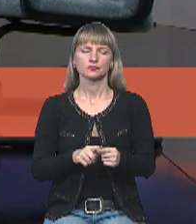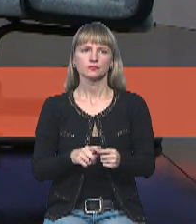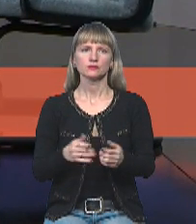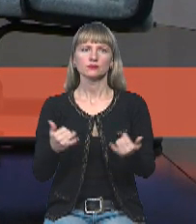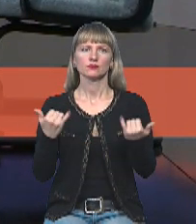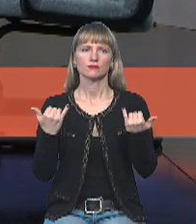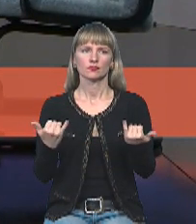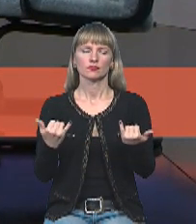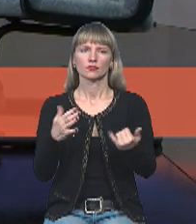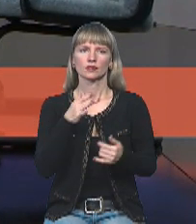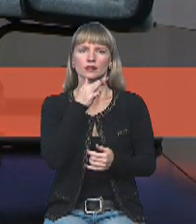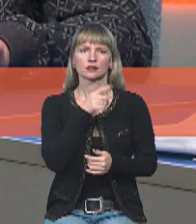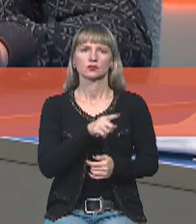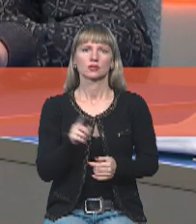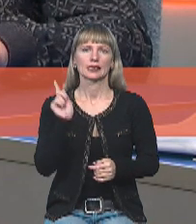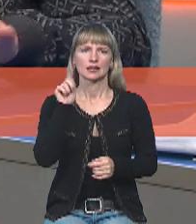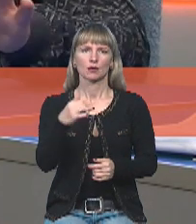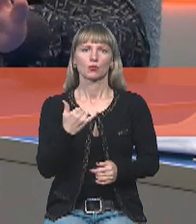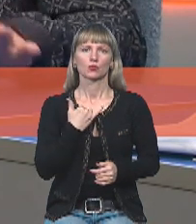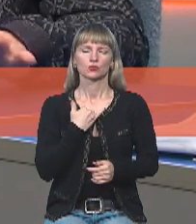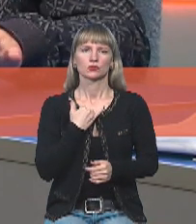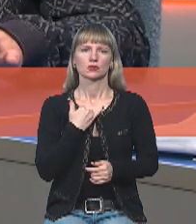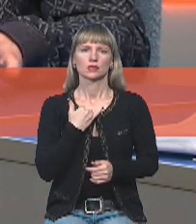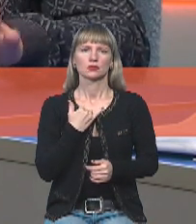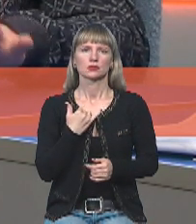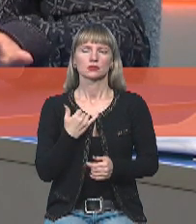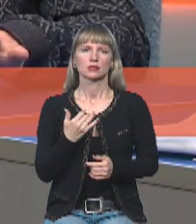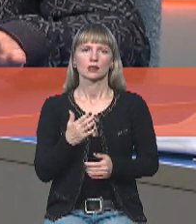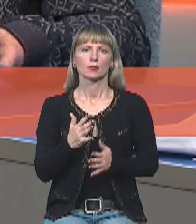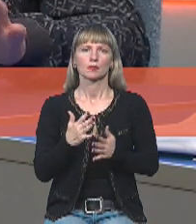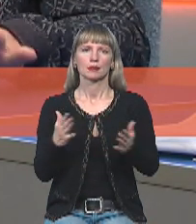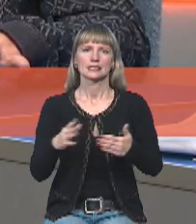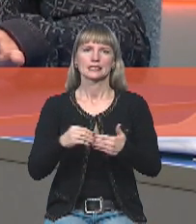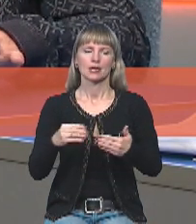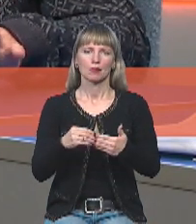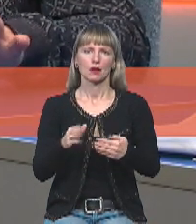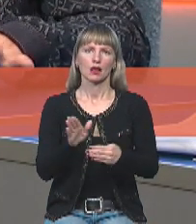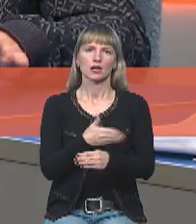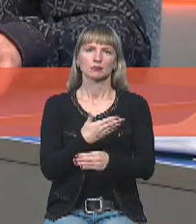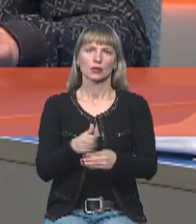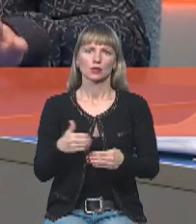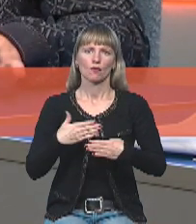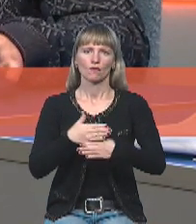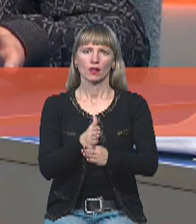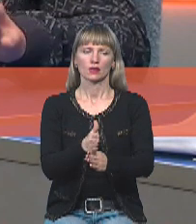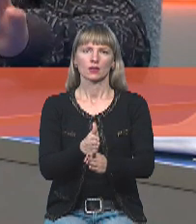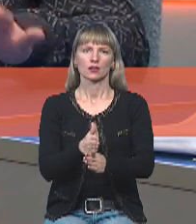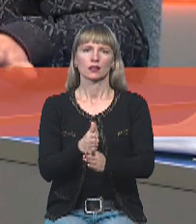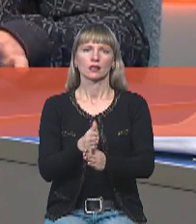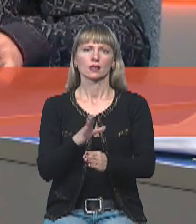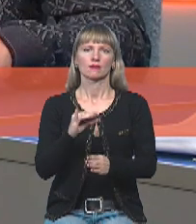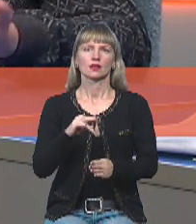зараз на часі. Там у нас родюча земля, розпайована, фермерське господарство,